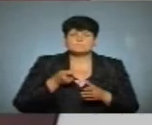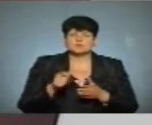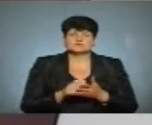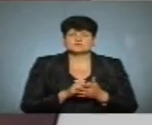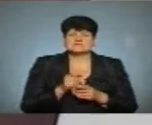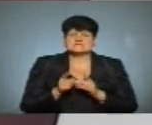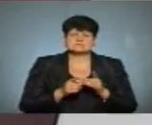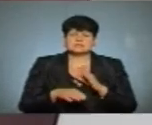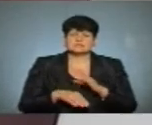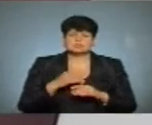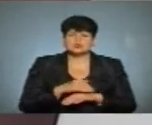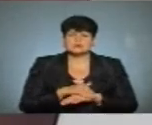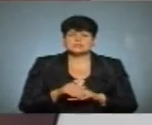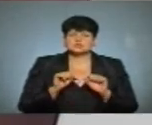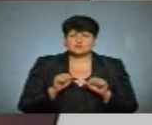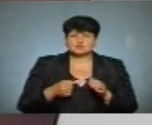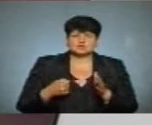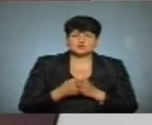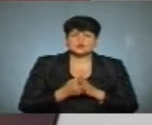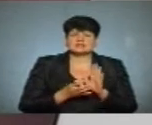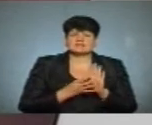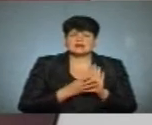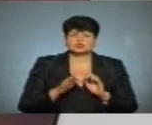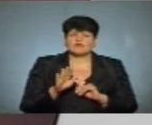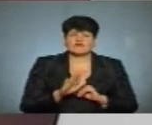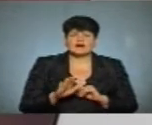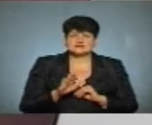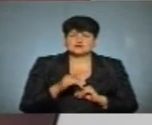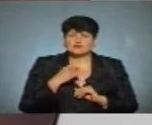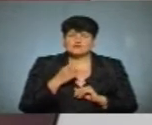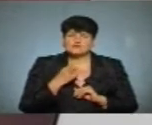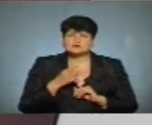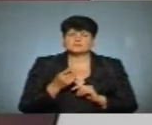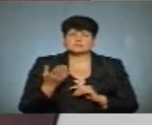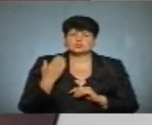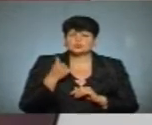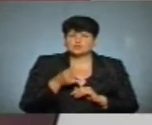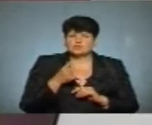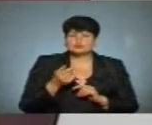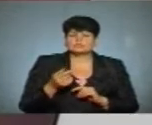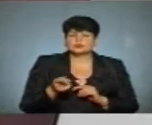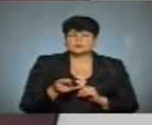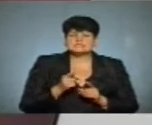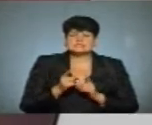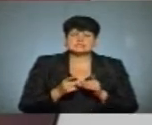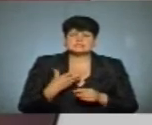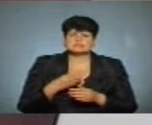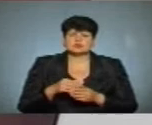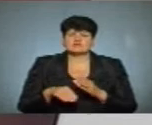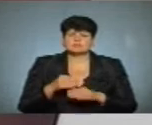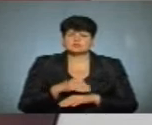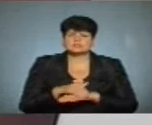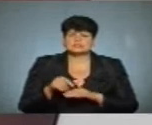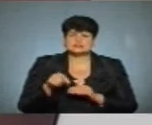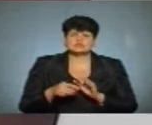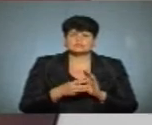на зміни виборчої адреси можна до 9 вересня, каже Ірина Бурда. За її словами, минулоріч у Тернополі змінили свої виборчі адреси